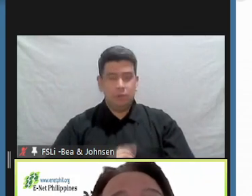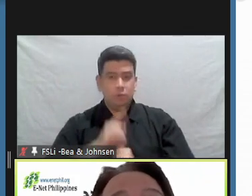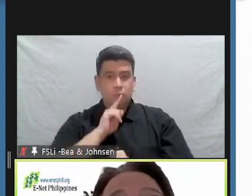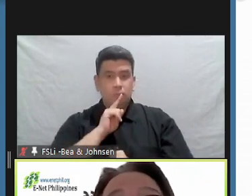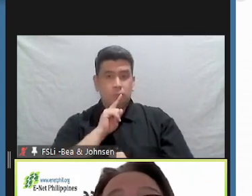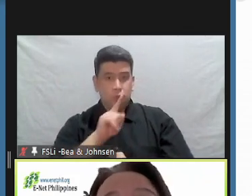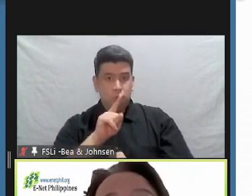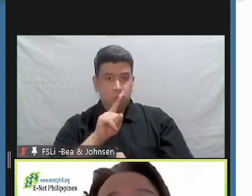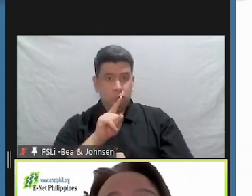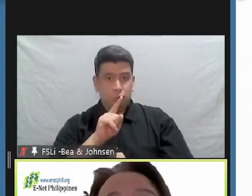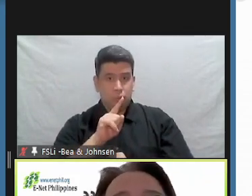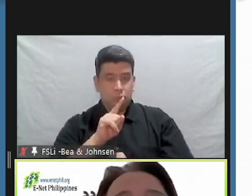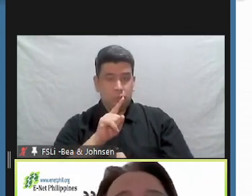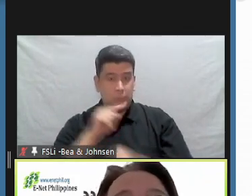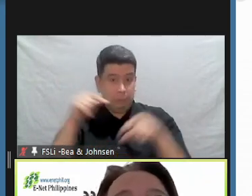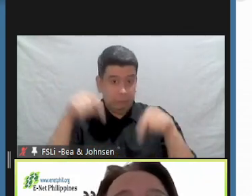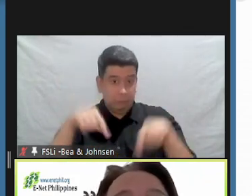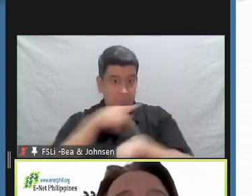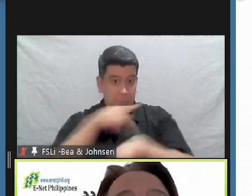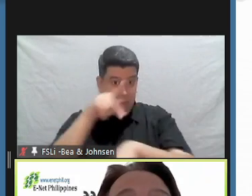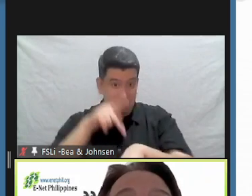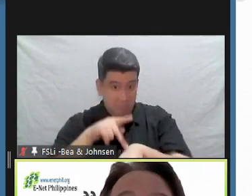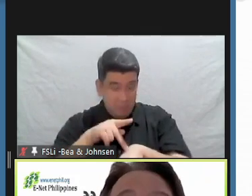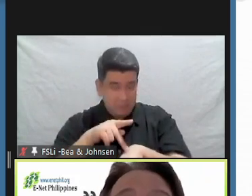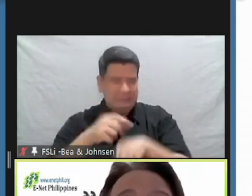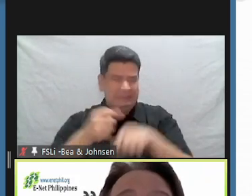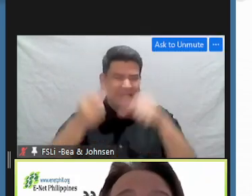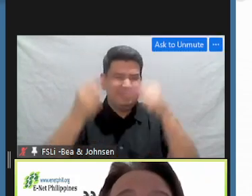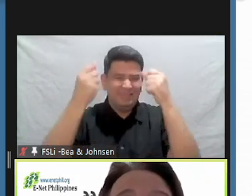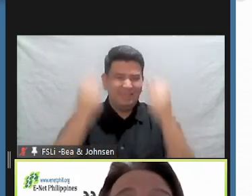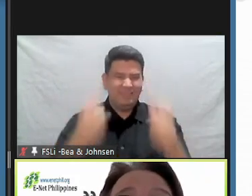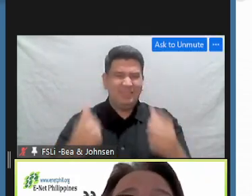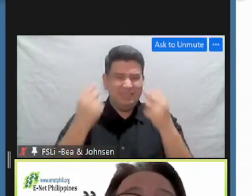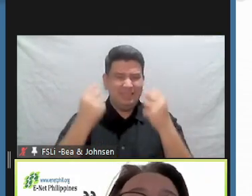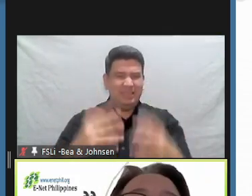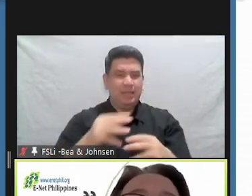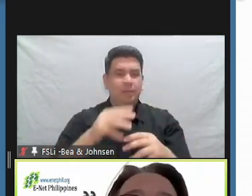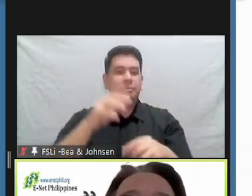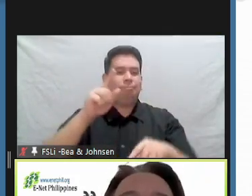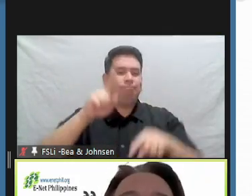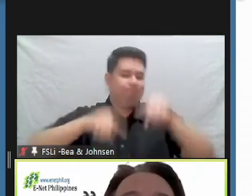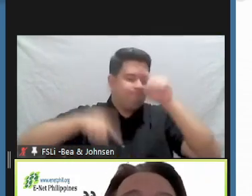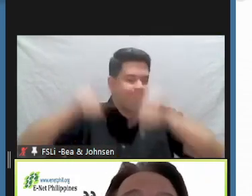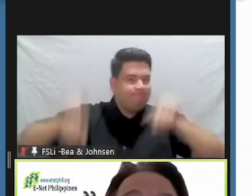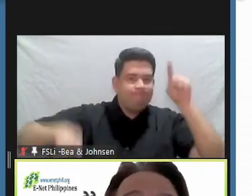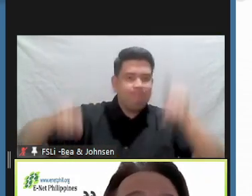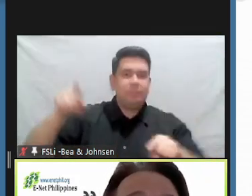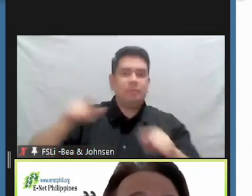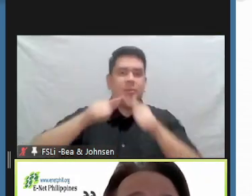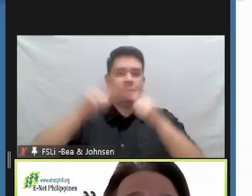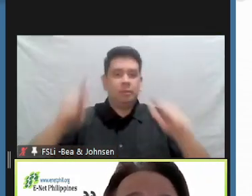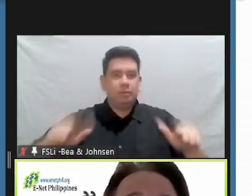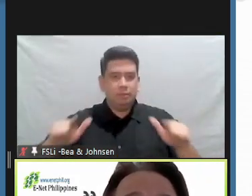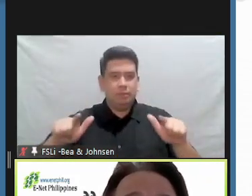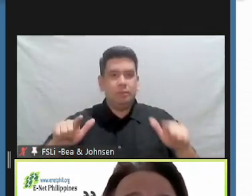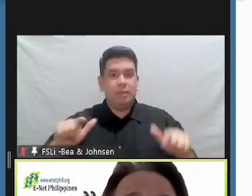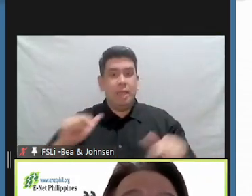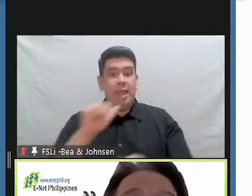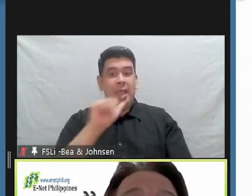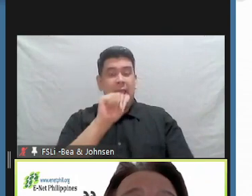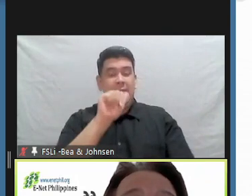tayo isang multilingual na bansa gaya ng maraming mga bansa sa Asia Pacific, no? Sa Asia Pacific ko na